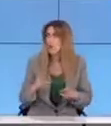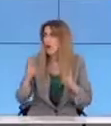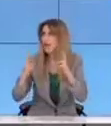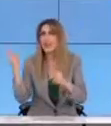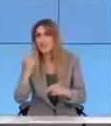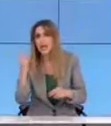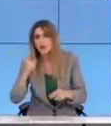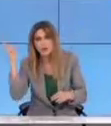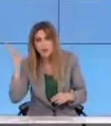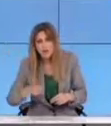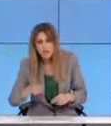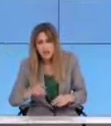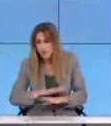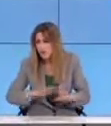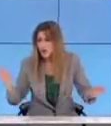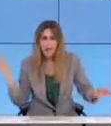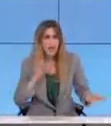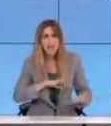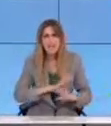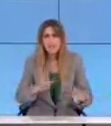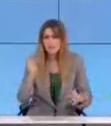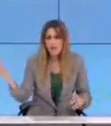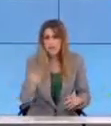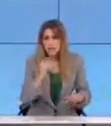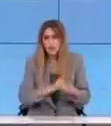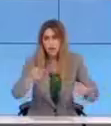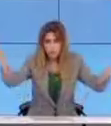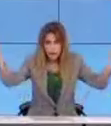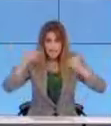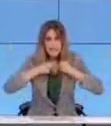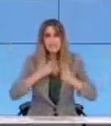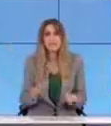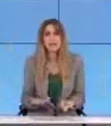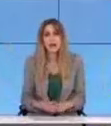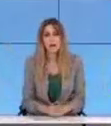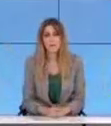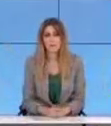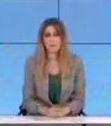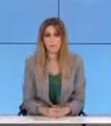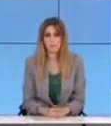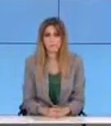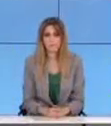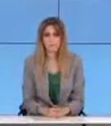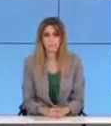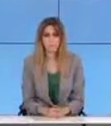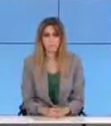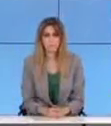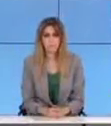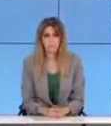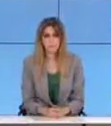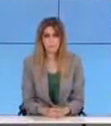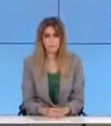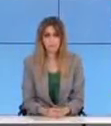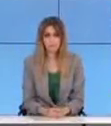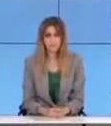πλέον επιζήμιες για το κοινωνικό σύνολο αλλά και για την οικονομία προτάσεις. Κάλεσμα στους νέους τοπικούς φορείς για συνεργασία με στόχο την χάραξη